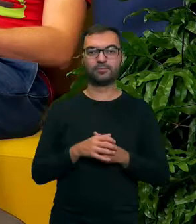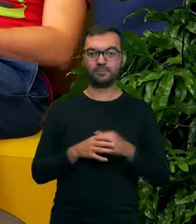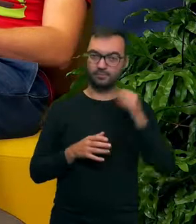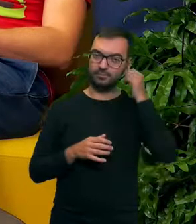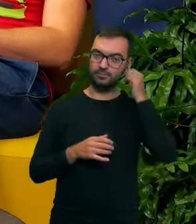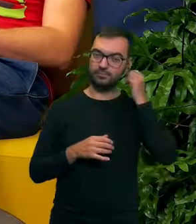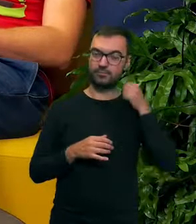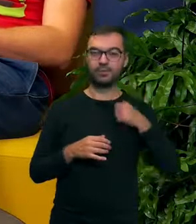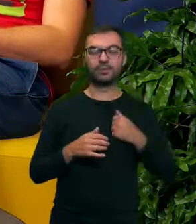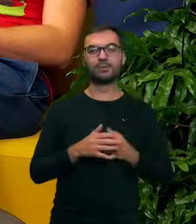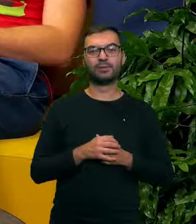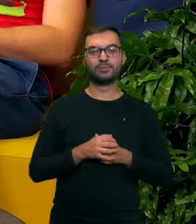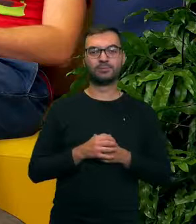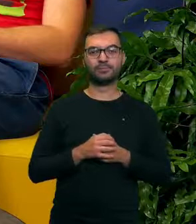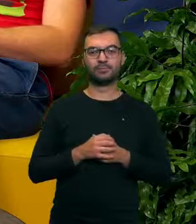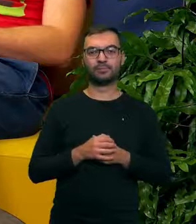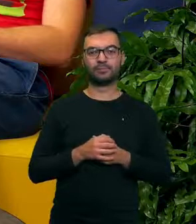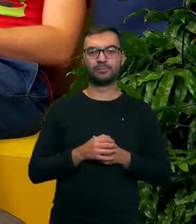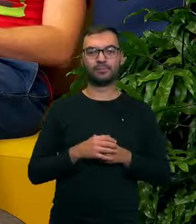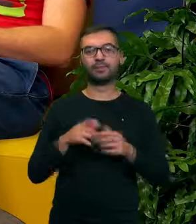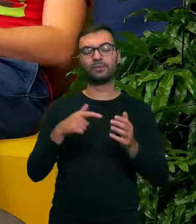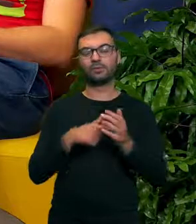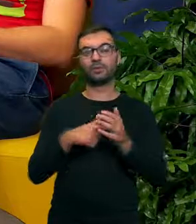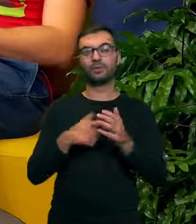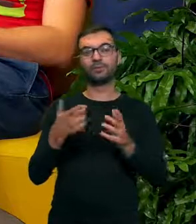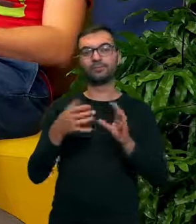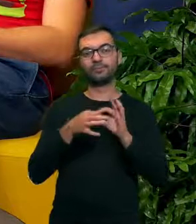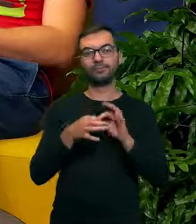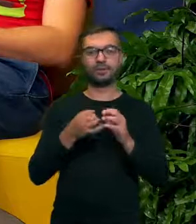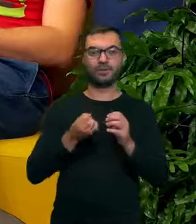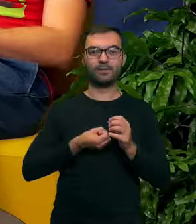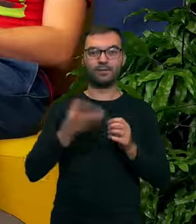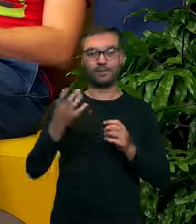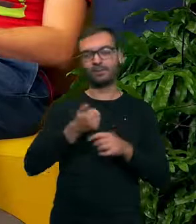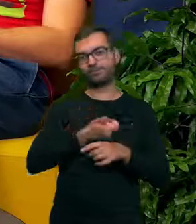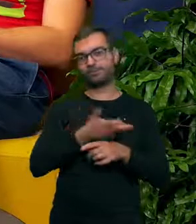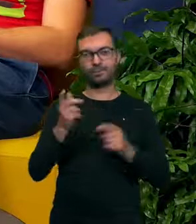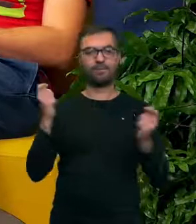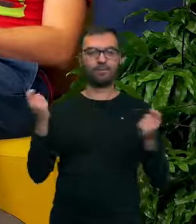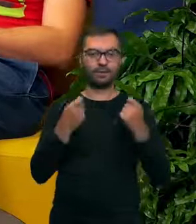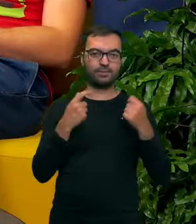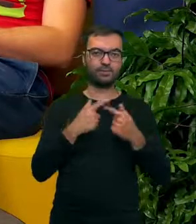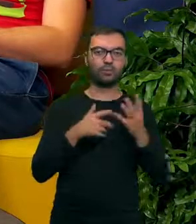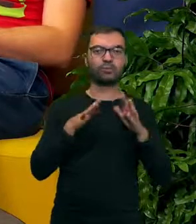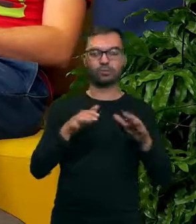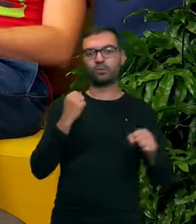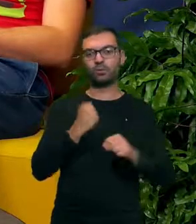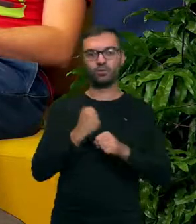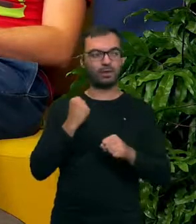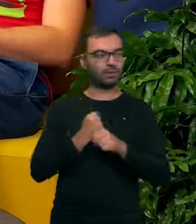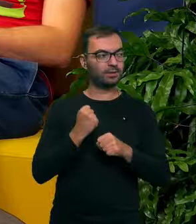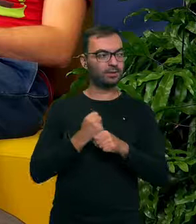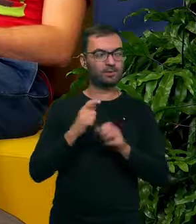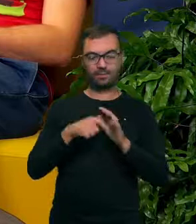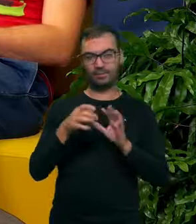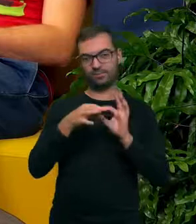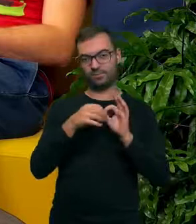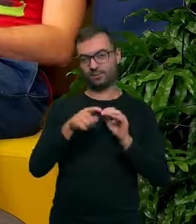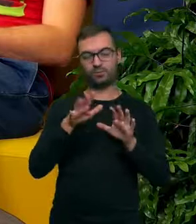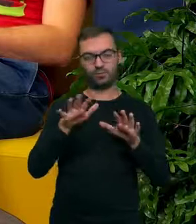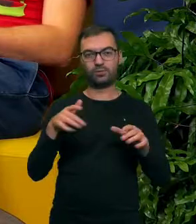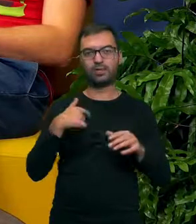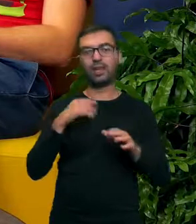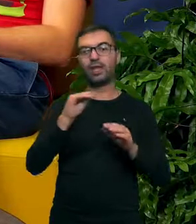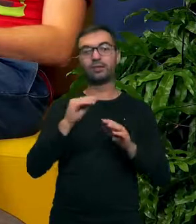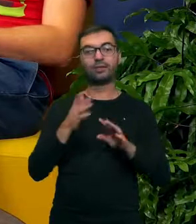oby jak najdłużej. No i to się wiąże z wyjazdem na szereg festiwali i tak dalej, więc jest dużo pracy jeszcze dookoła tego filmu.